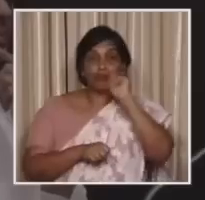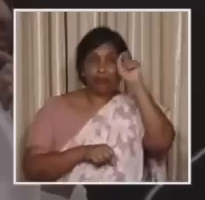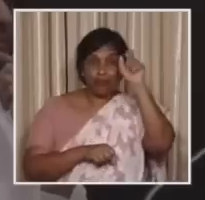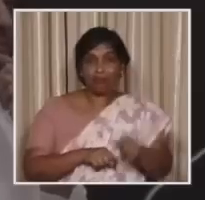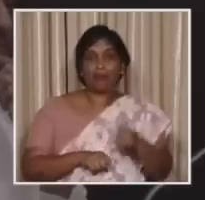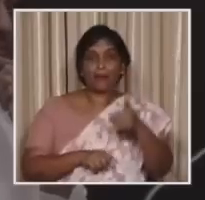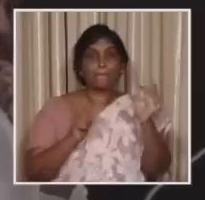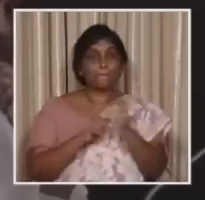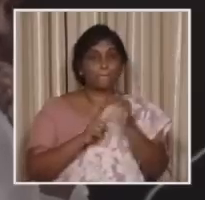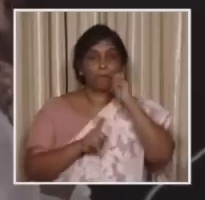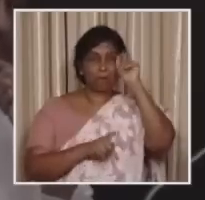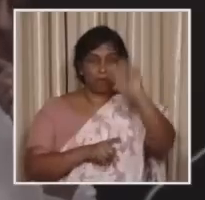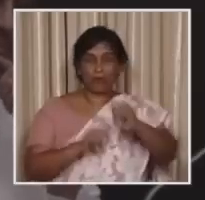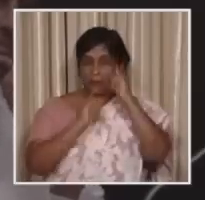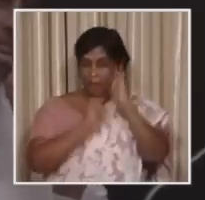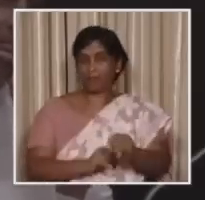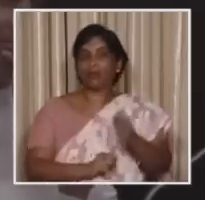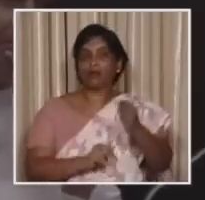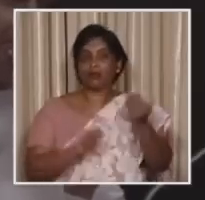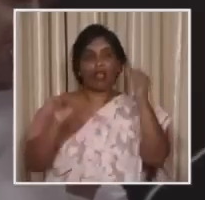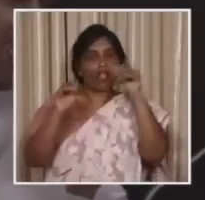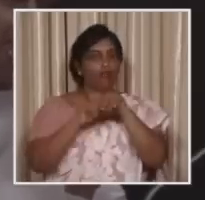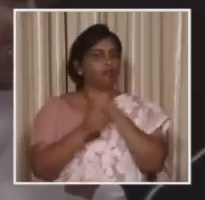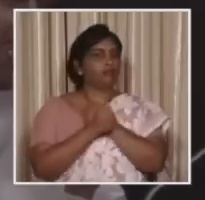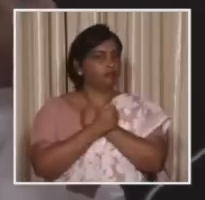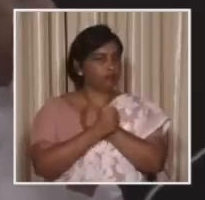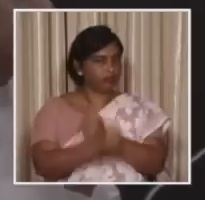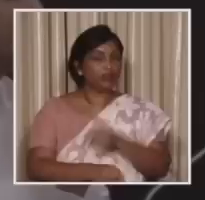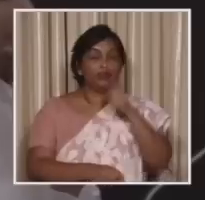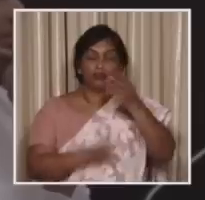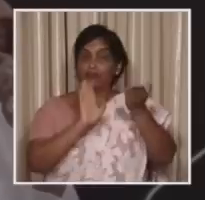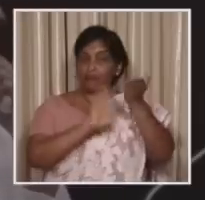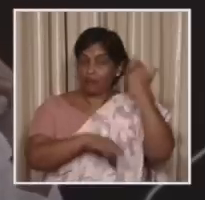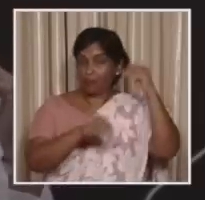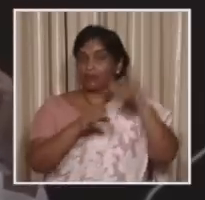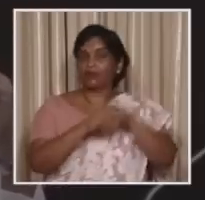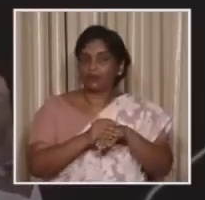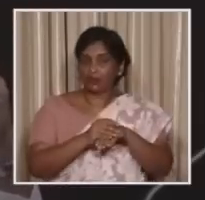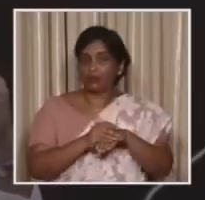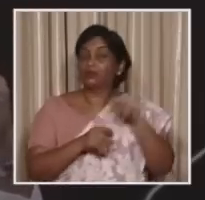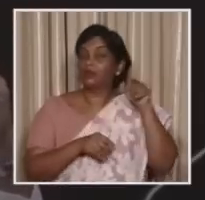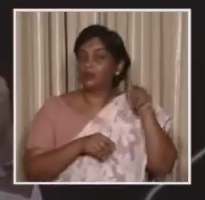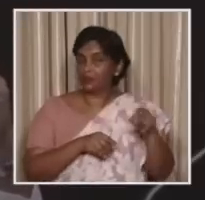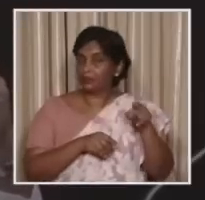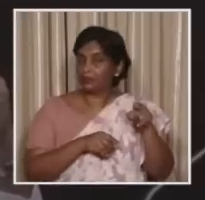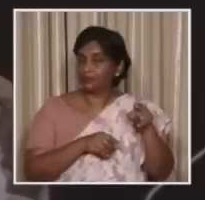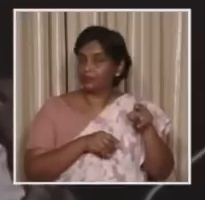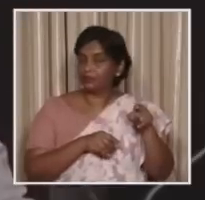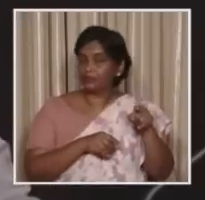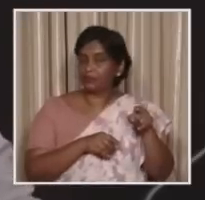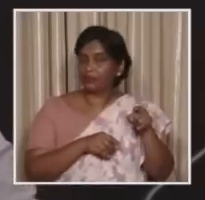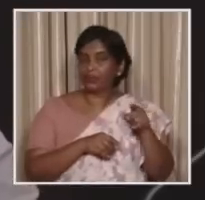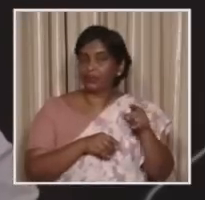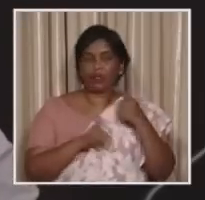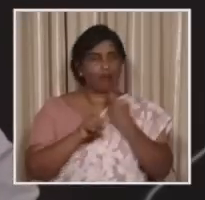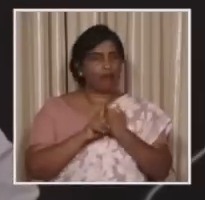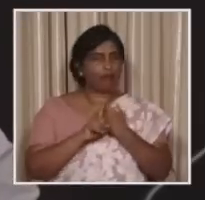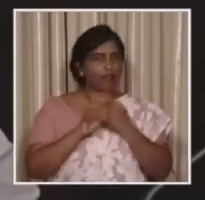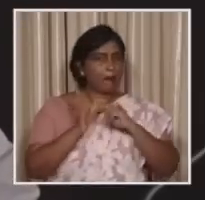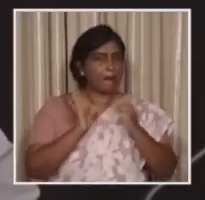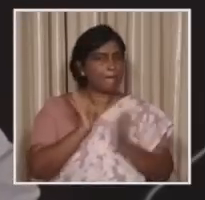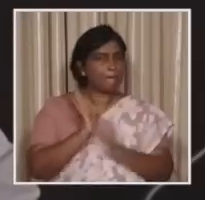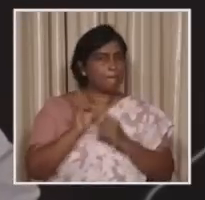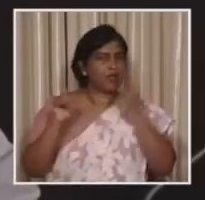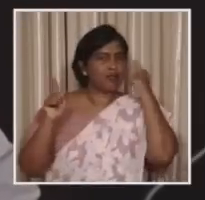oya pillayan kiyana minimaruwa hitiya athule etakota e kale tamai oya kanta kudie